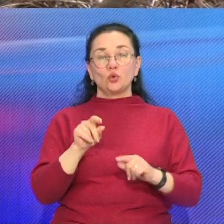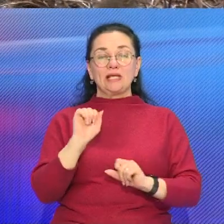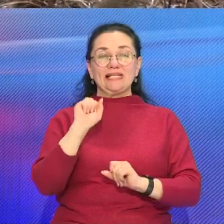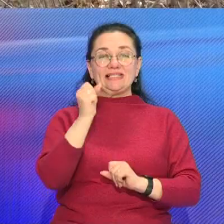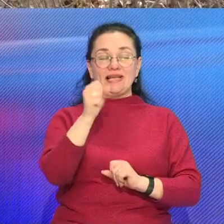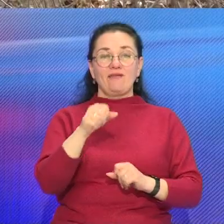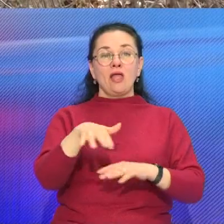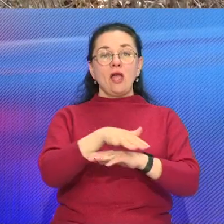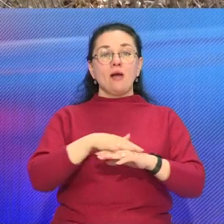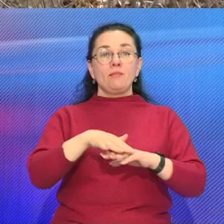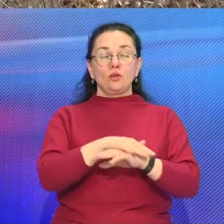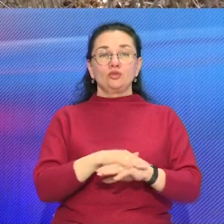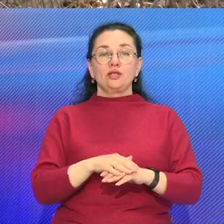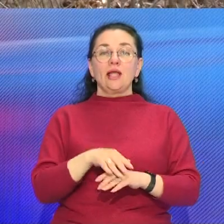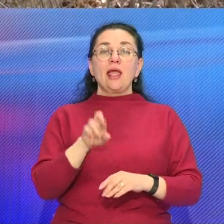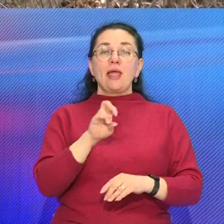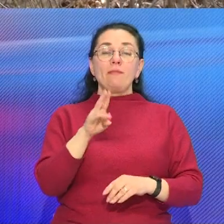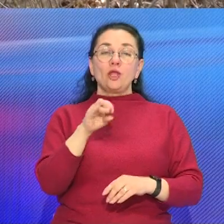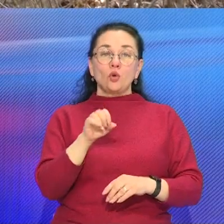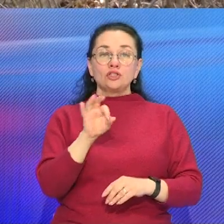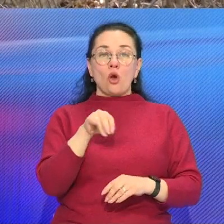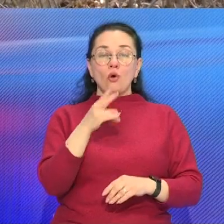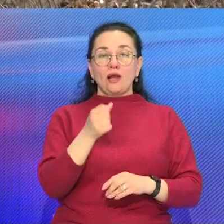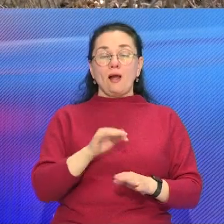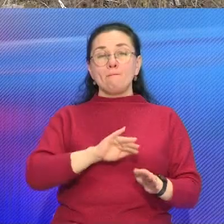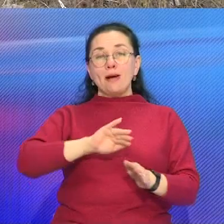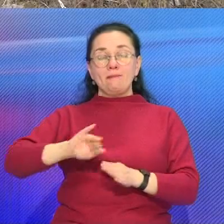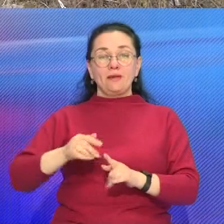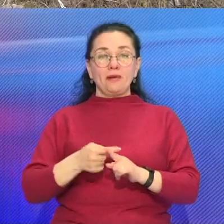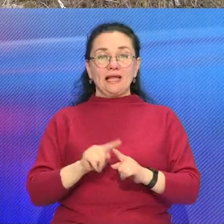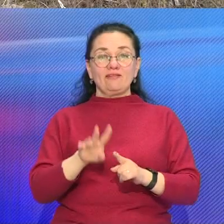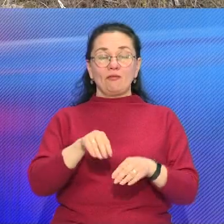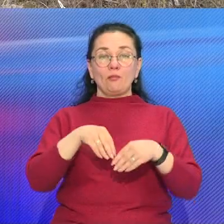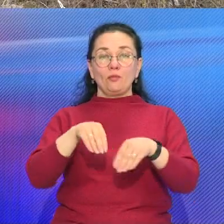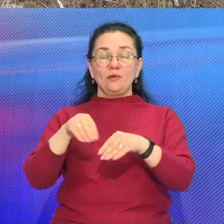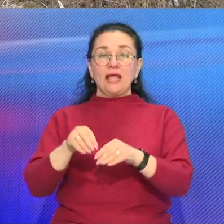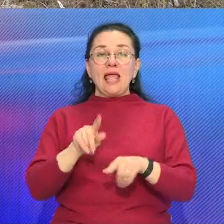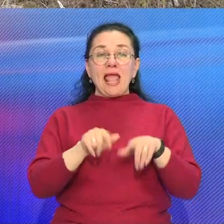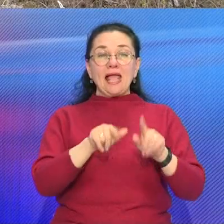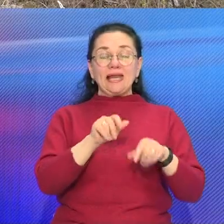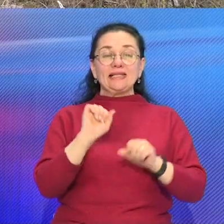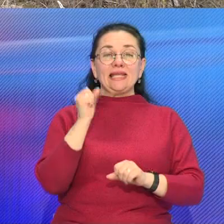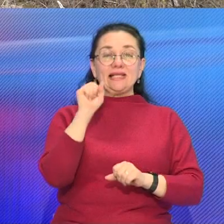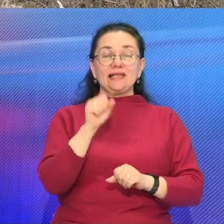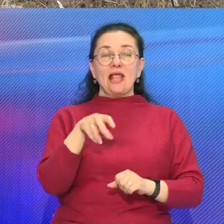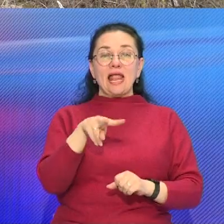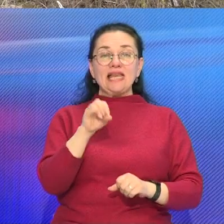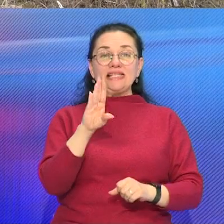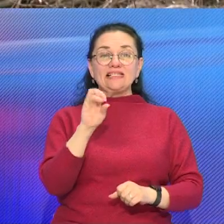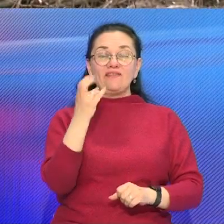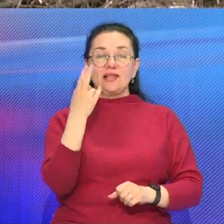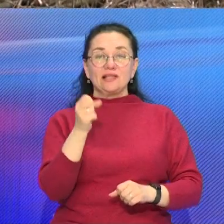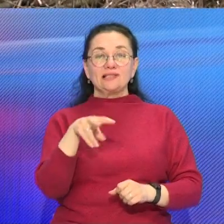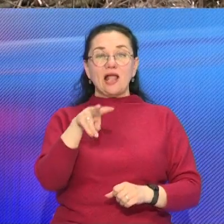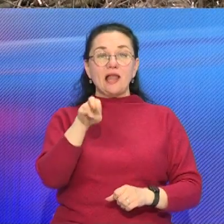запланованных площадей, 7% бярозы и альха. А кроме того, высаживаются и такие редкие для Беларуси породы, как листовницы, клены,